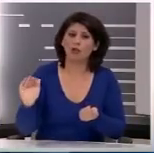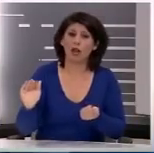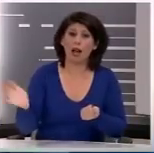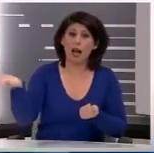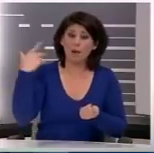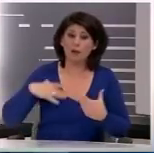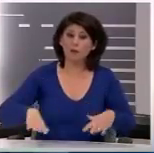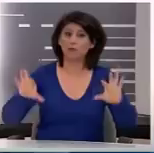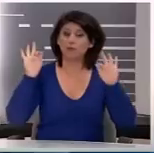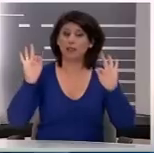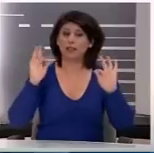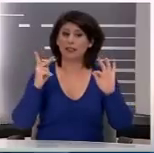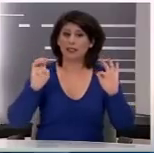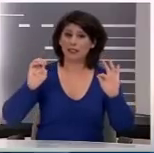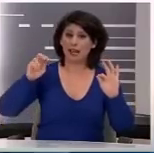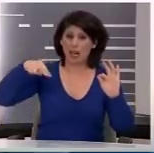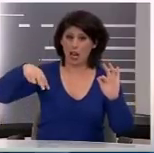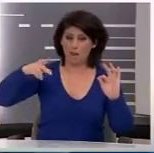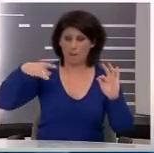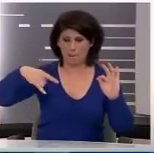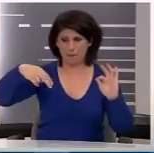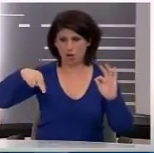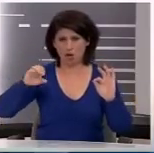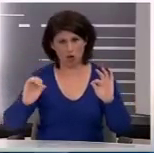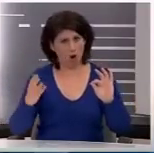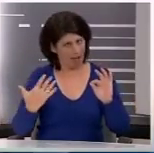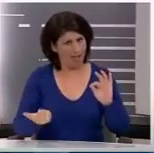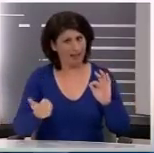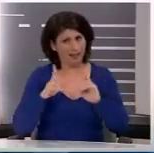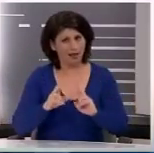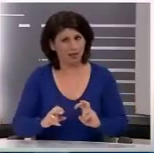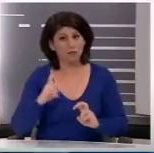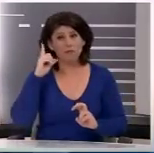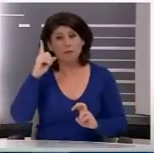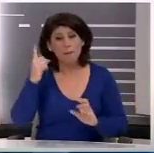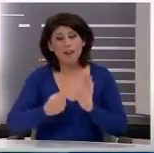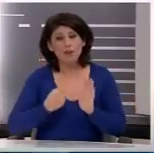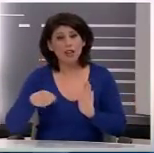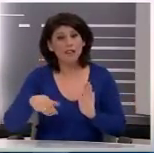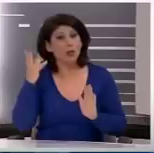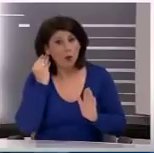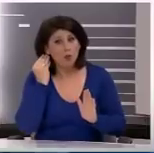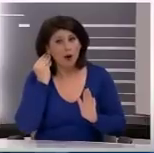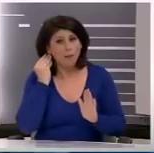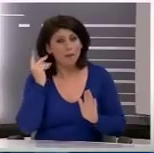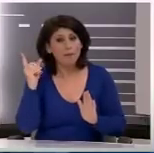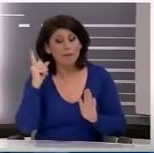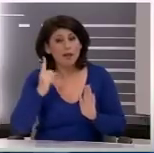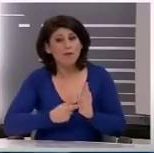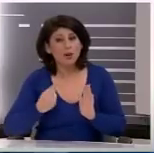τότε που ιδρύθηκε το Κελπνό έγινε ποτέ έλεγχος? Μία φορά για αυτά που ακουγόντουσαν. Μια